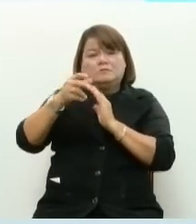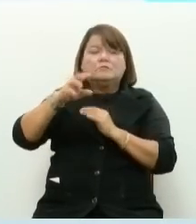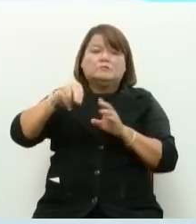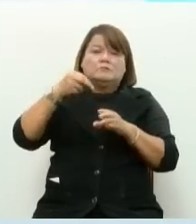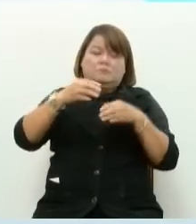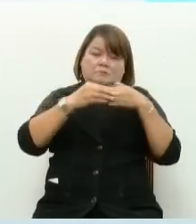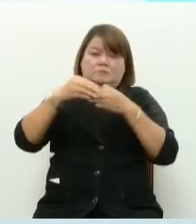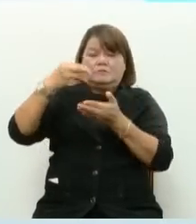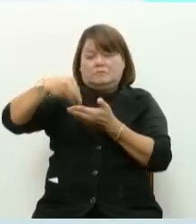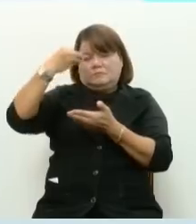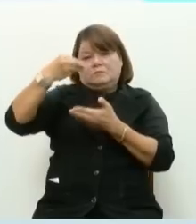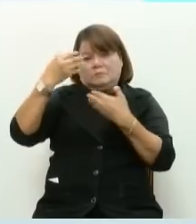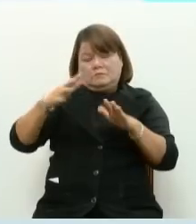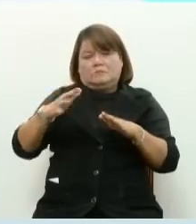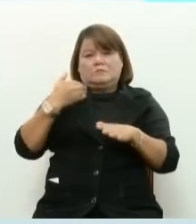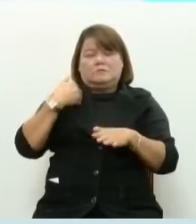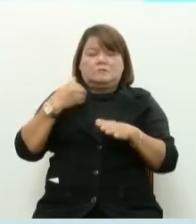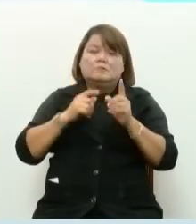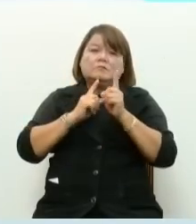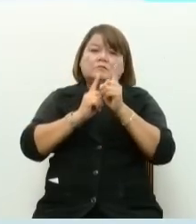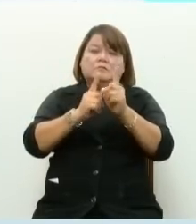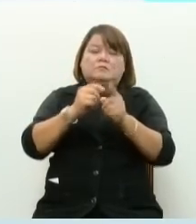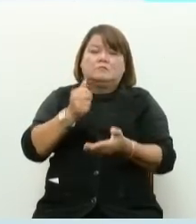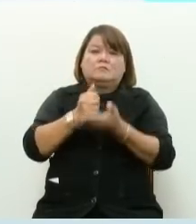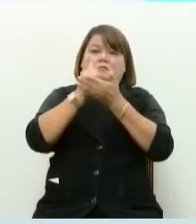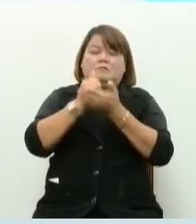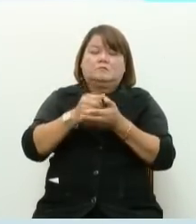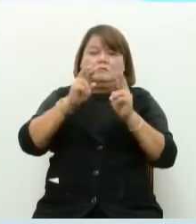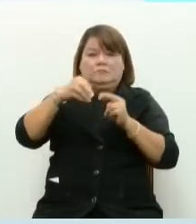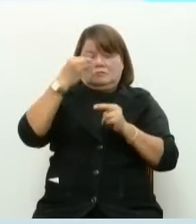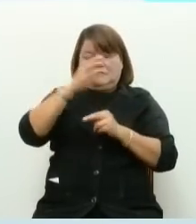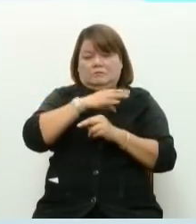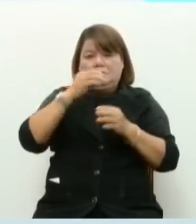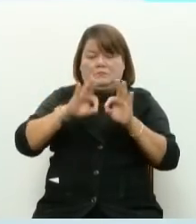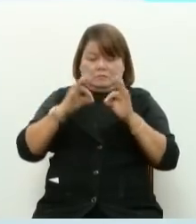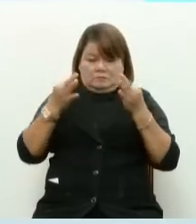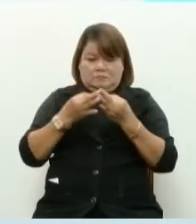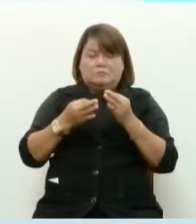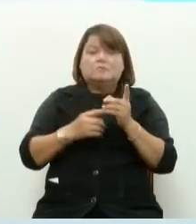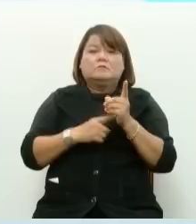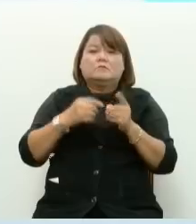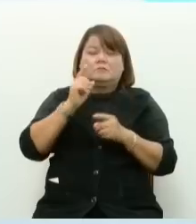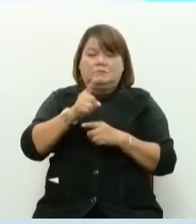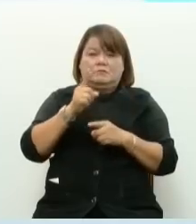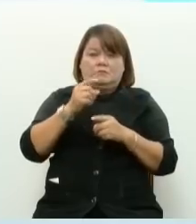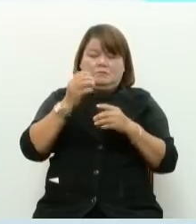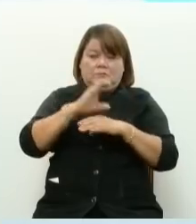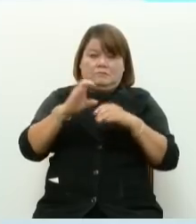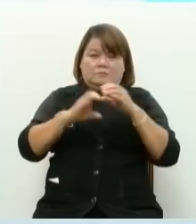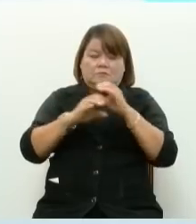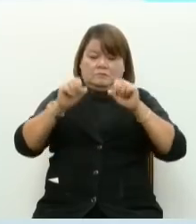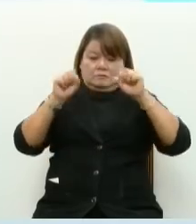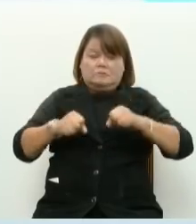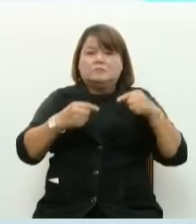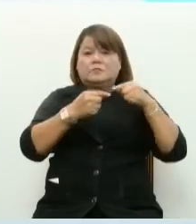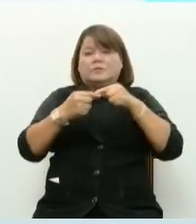พาน้องกลับมาเรียนแล้วนะคะเราก็ยังคงมีการติดตามให้ความช่วยเหลือทั้งตัวนักเรียนแล้วก็ครอบครัวด้วยซึ่งถือได้ว่าเป็นอีกหนึ่งโครงการที่สามารถต่อยอด